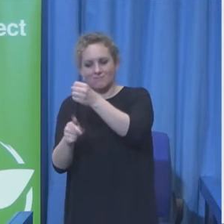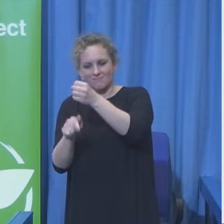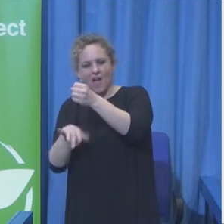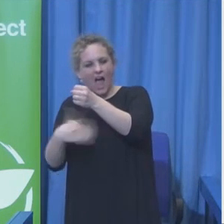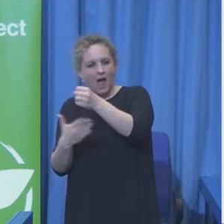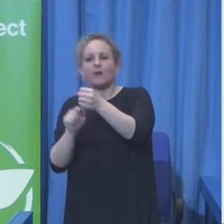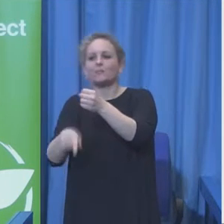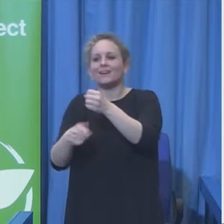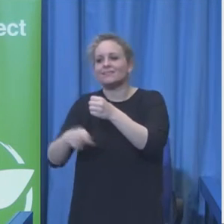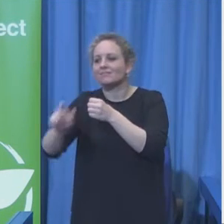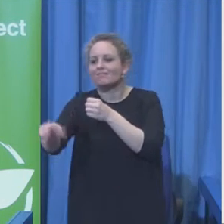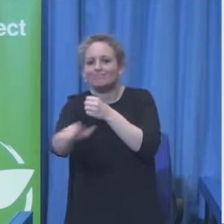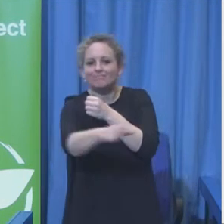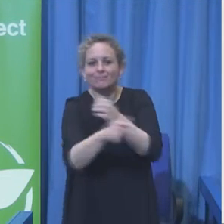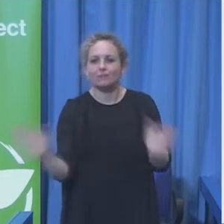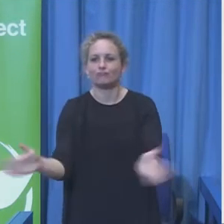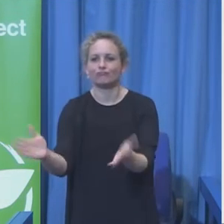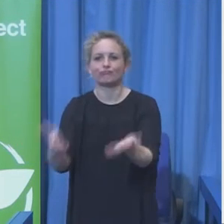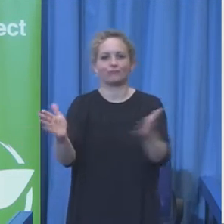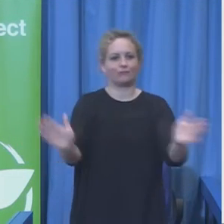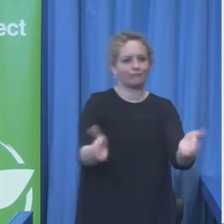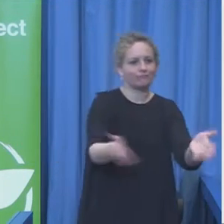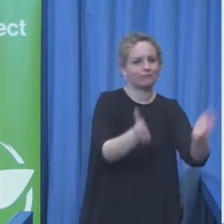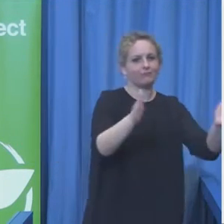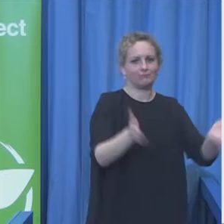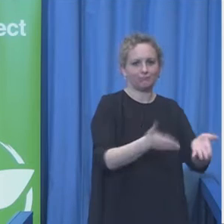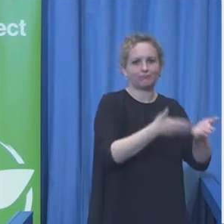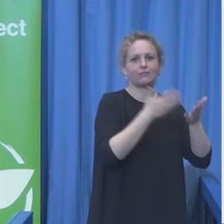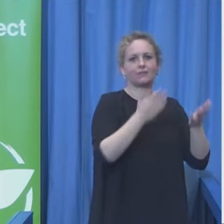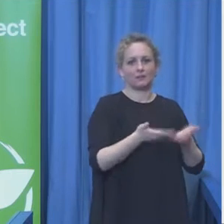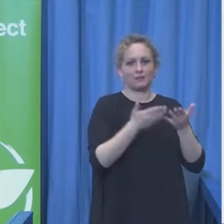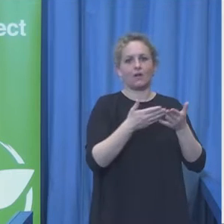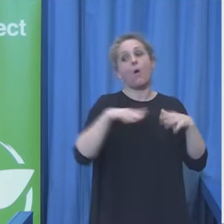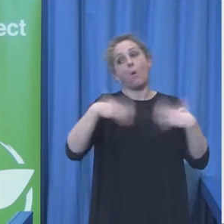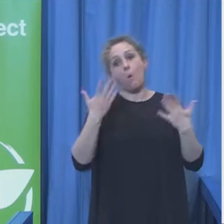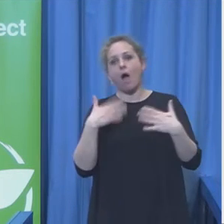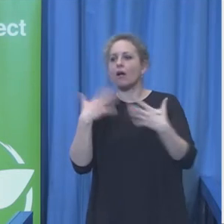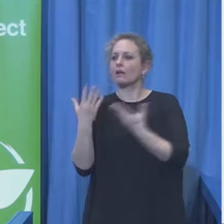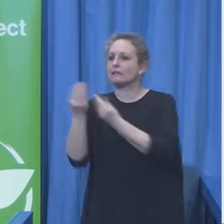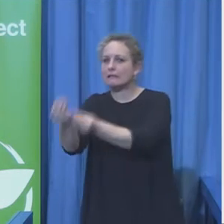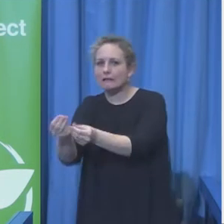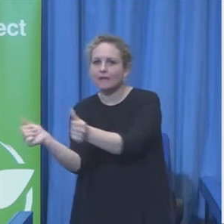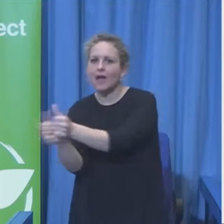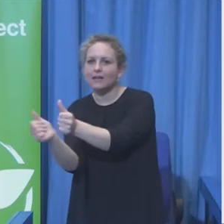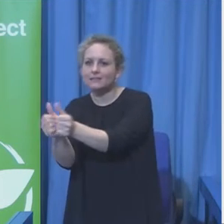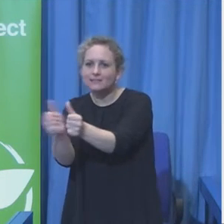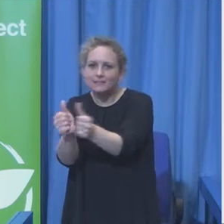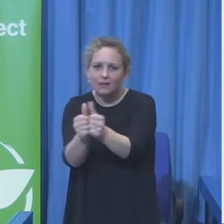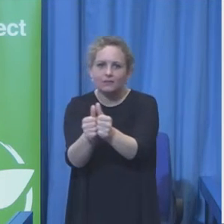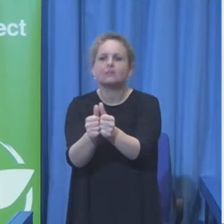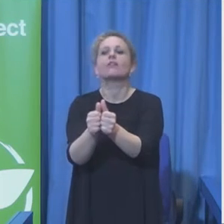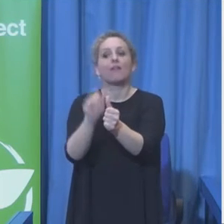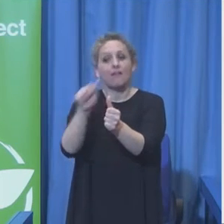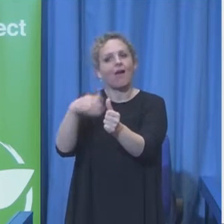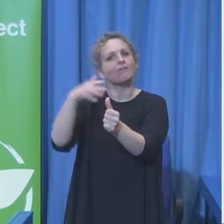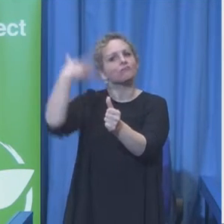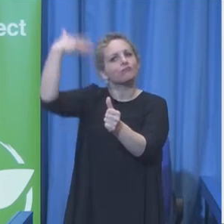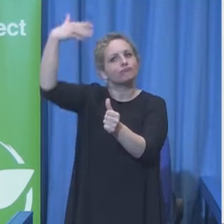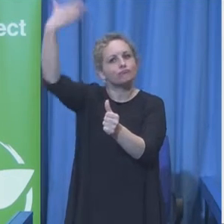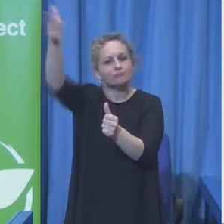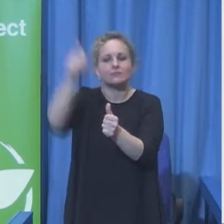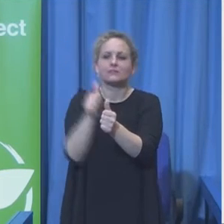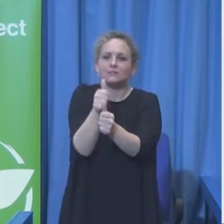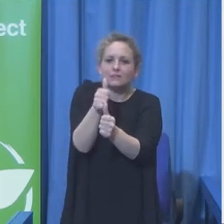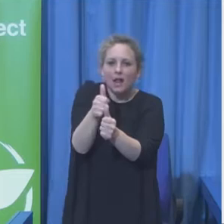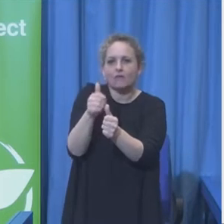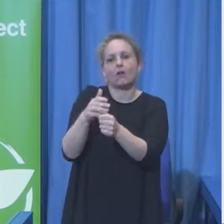zatrudnienie, na przykład poprzez wprowadzenie vouchera lub budżetu osobistego. Simplify procedures